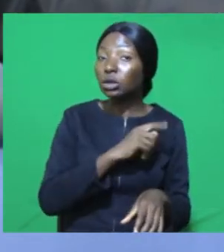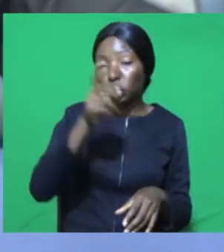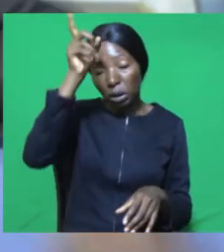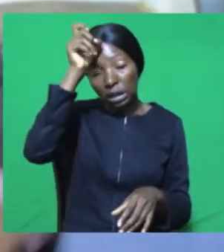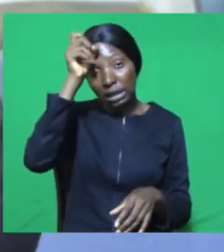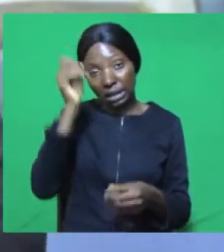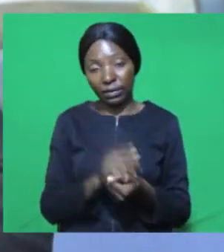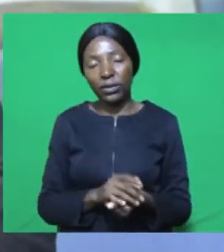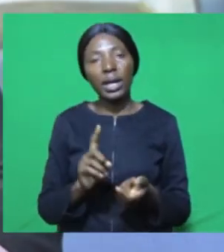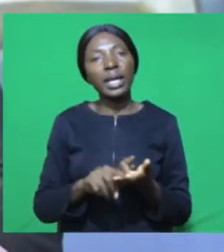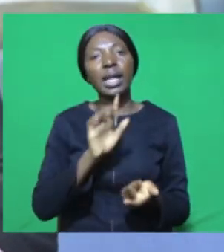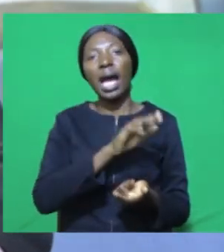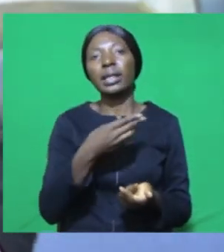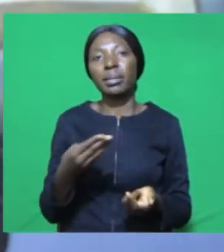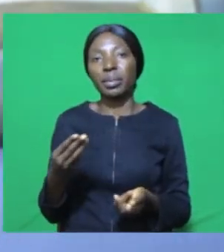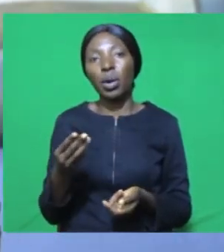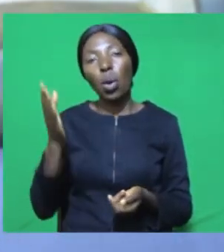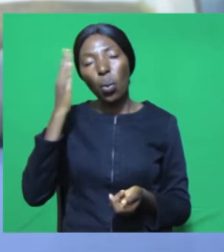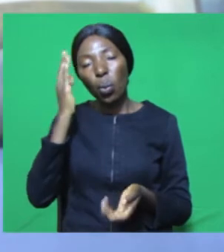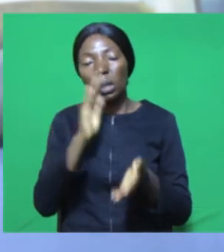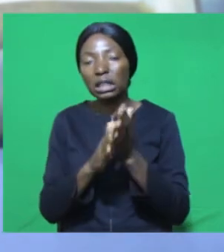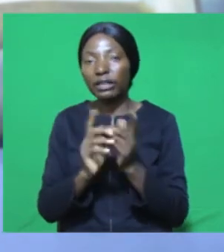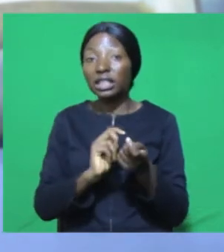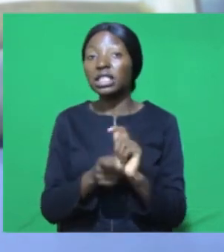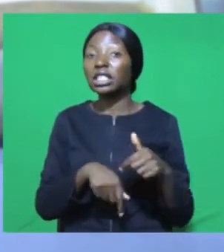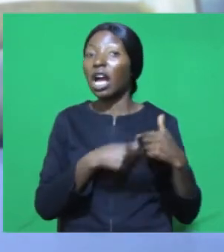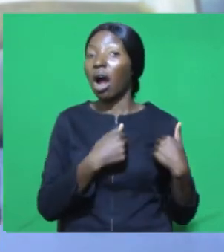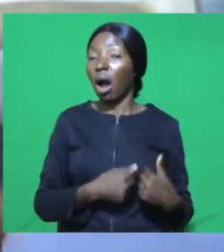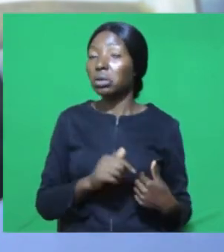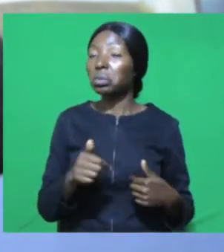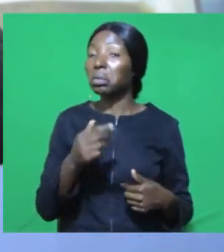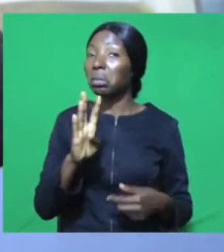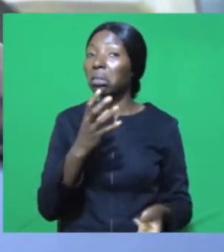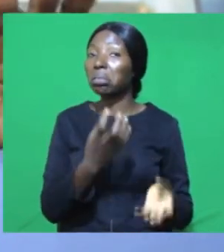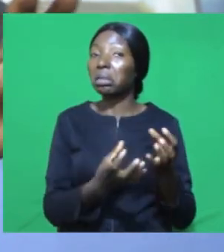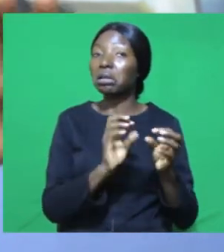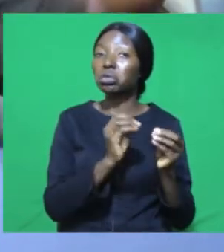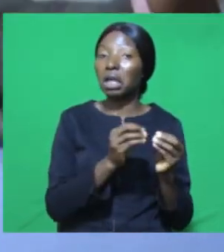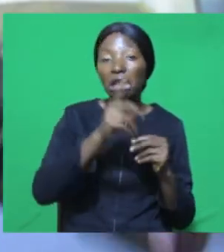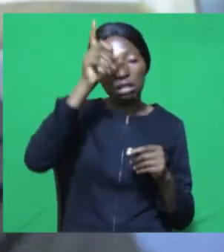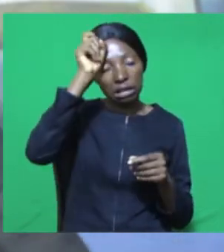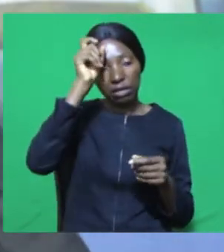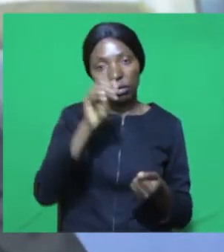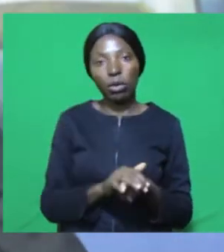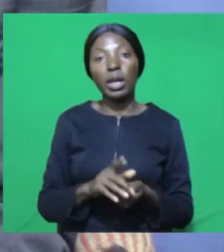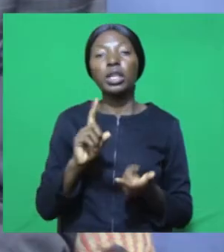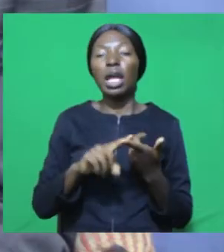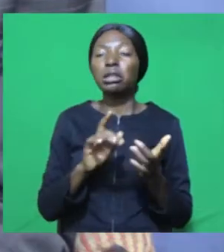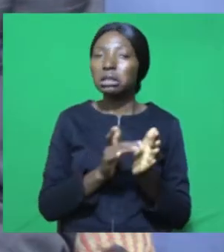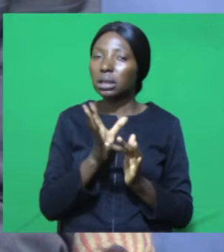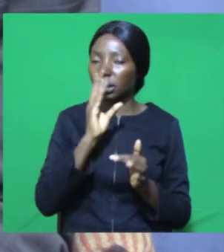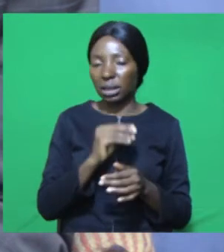zvoenda vaya vaya vamwe ndo pachadaidzirwa ukanzwa bhukura zvakazara rinobva raiti zvapera akanaka ngaagara akanaka